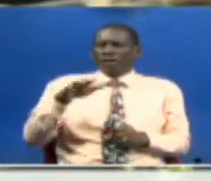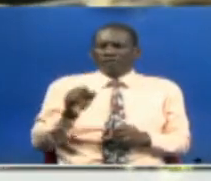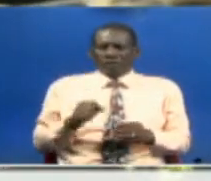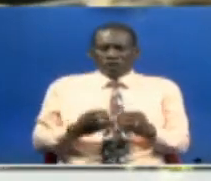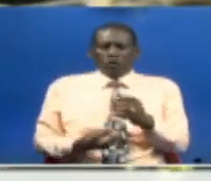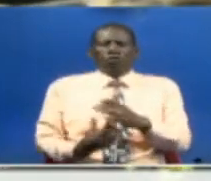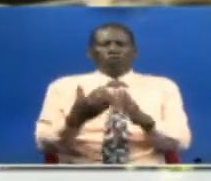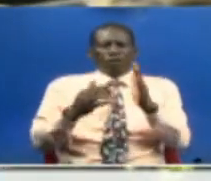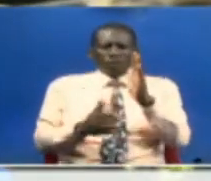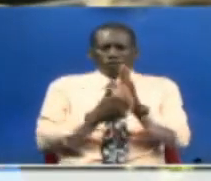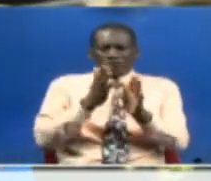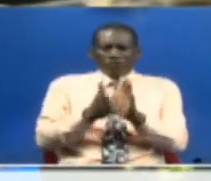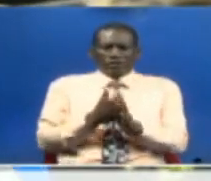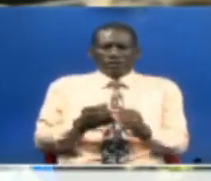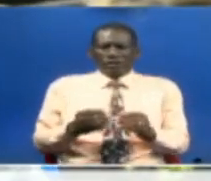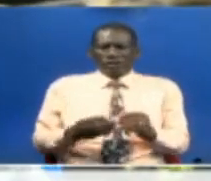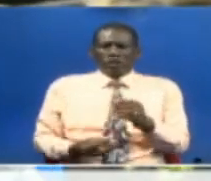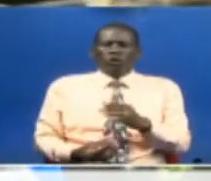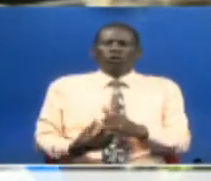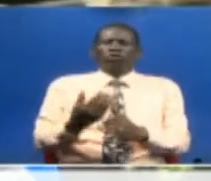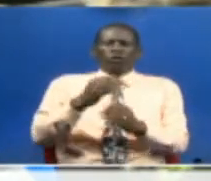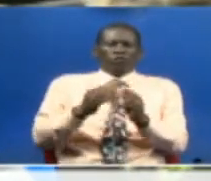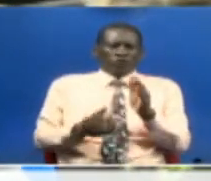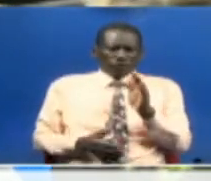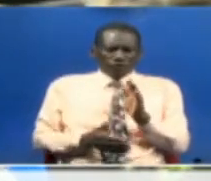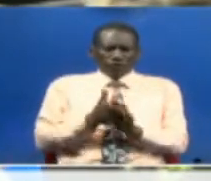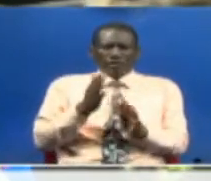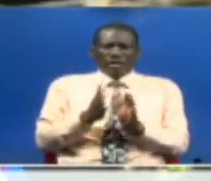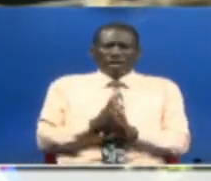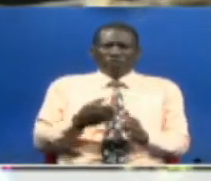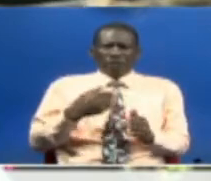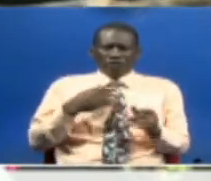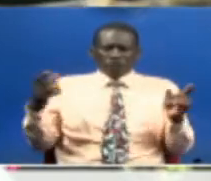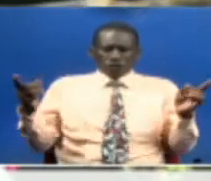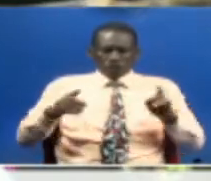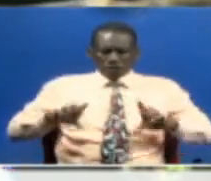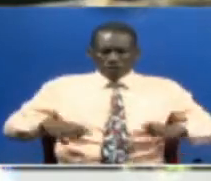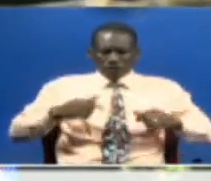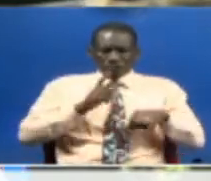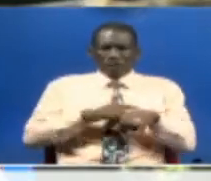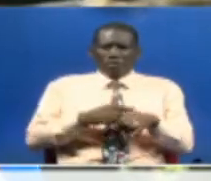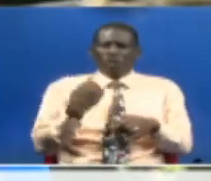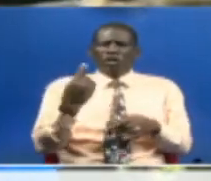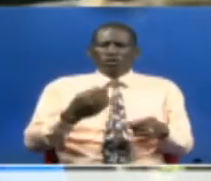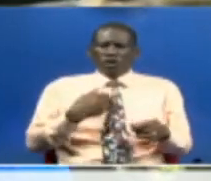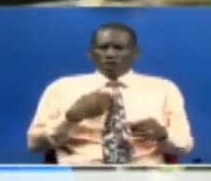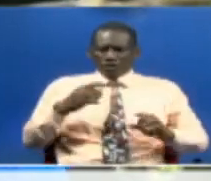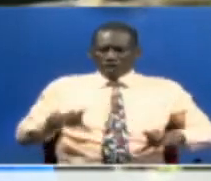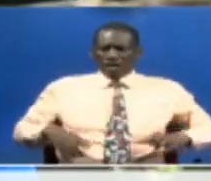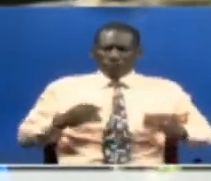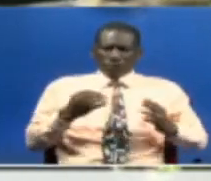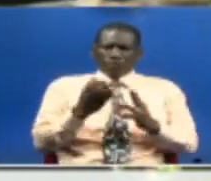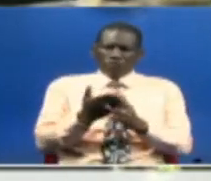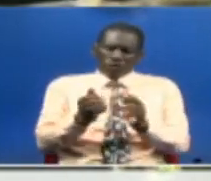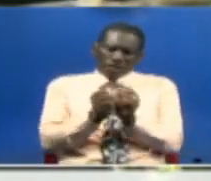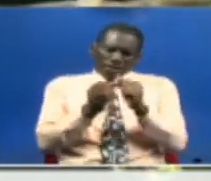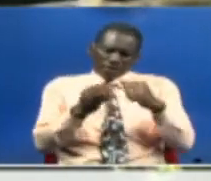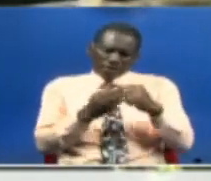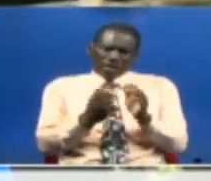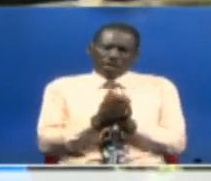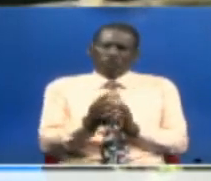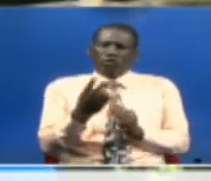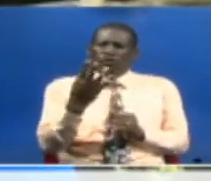fast, they mature very fast, and they have a short lifespan. They only have a lifespan of between 18 to 24